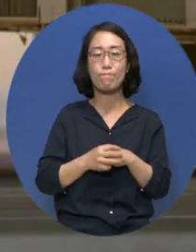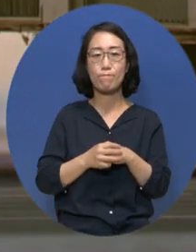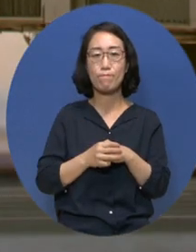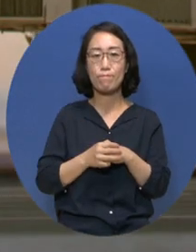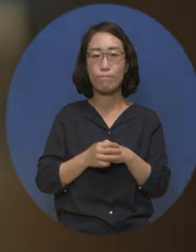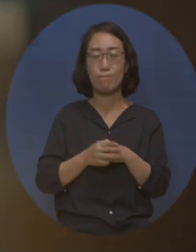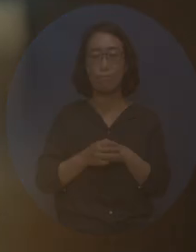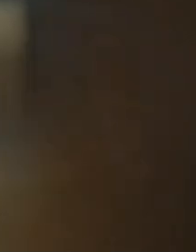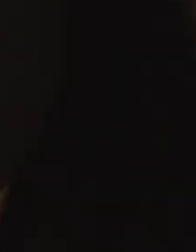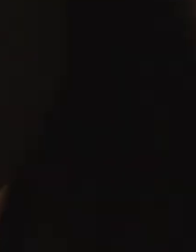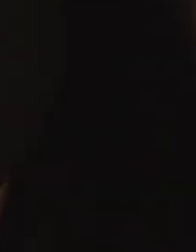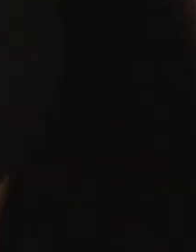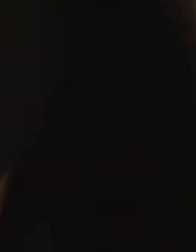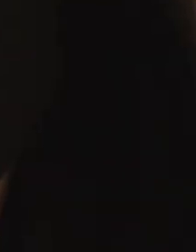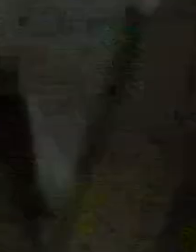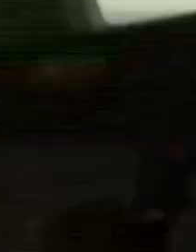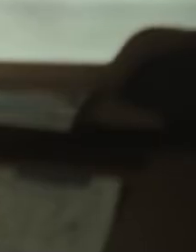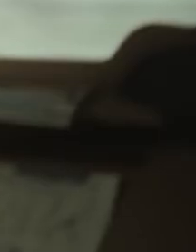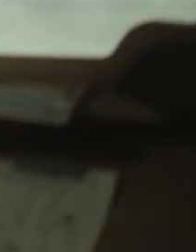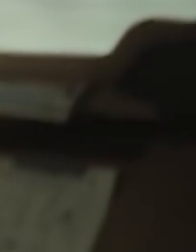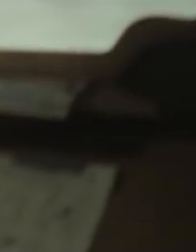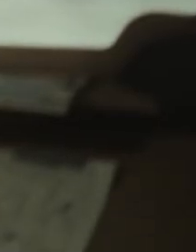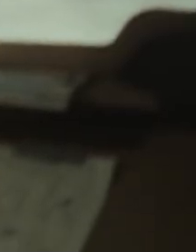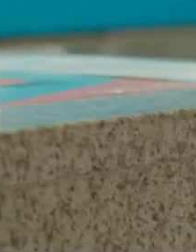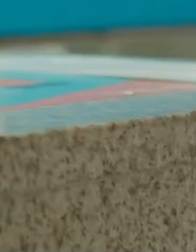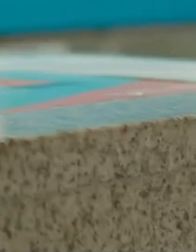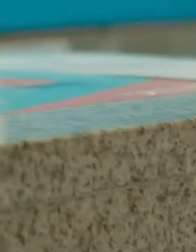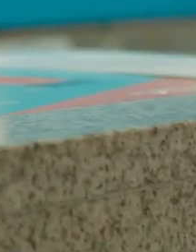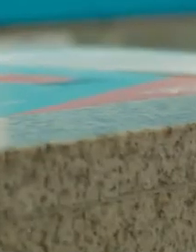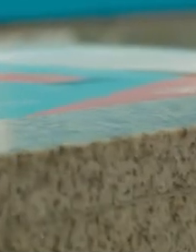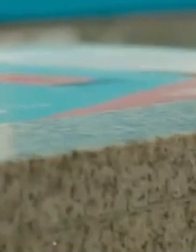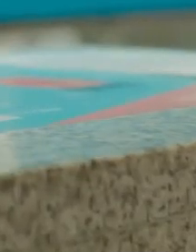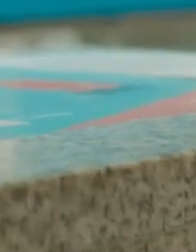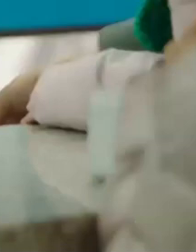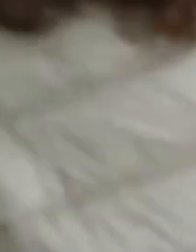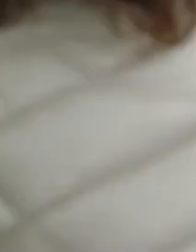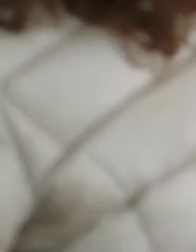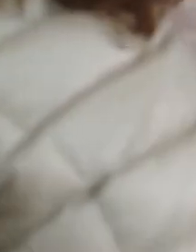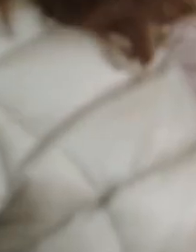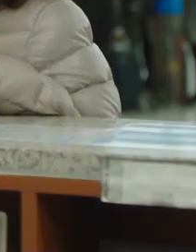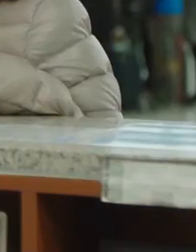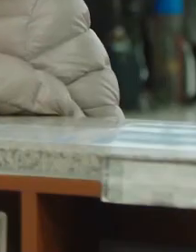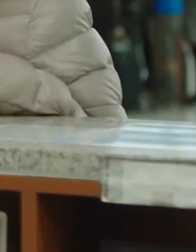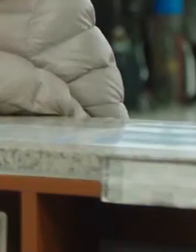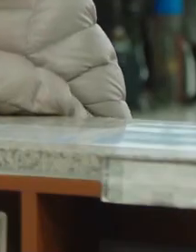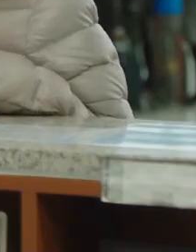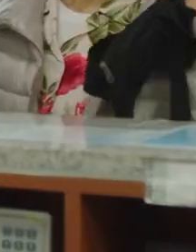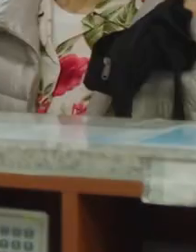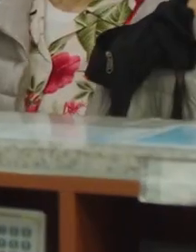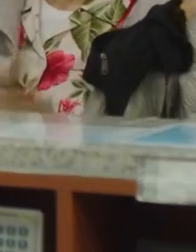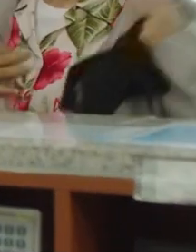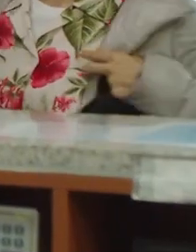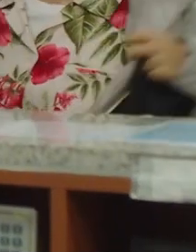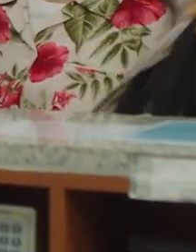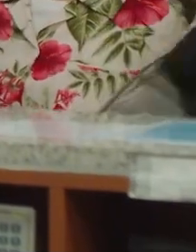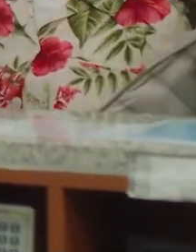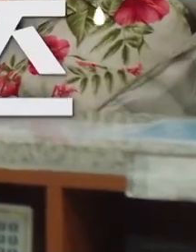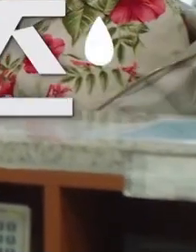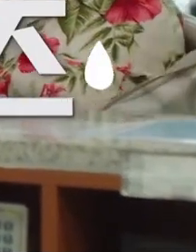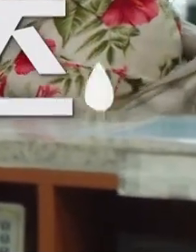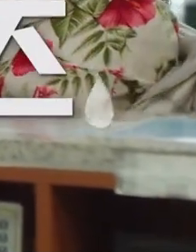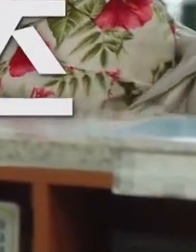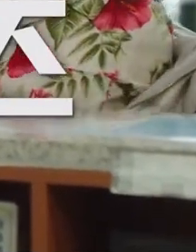승객 여러분 안녕하십니까. 오늘도 저희 에어 하와이와 함께해 주셔서 진심으로 감사드리겠습니다. 안 돼요. 저희 꼭 타야 돼요. 꼭.